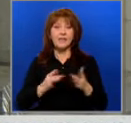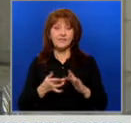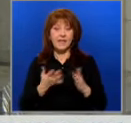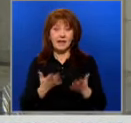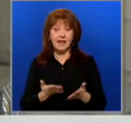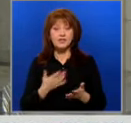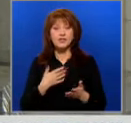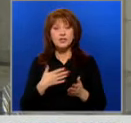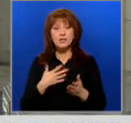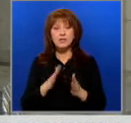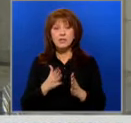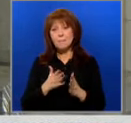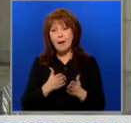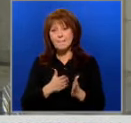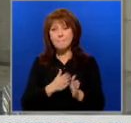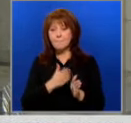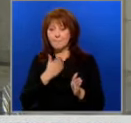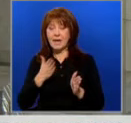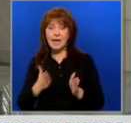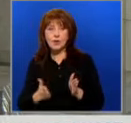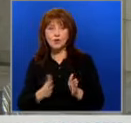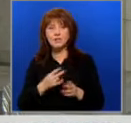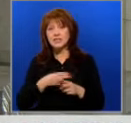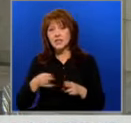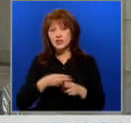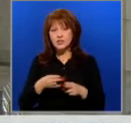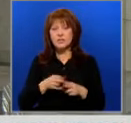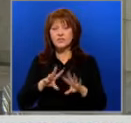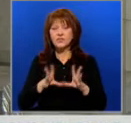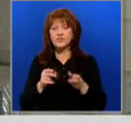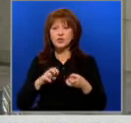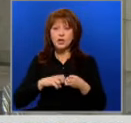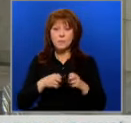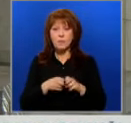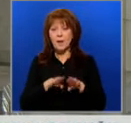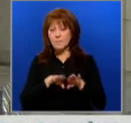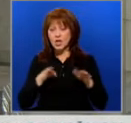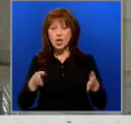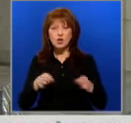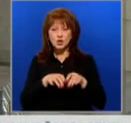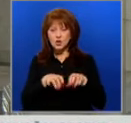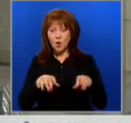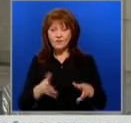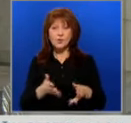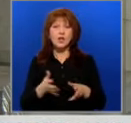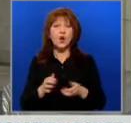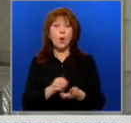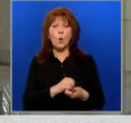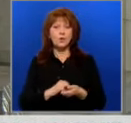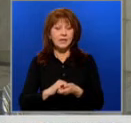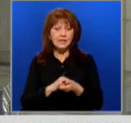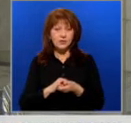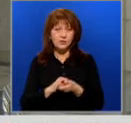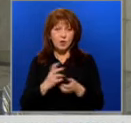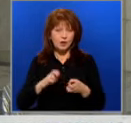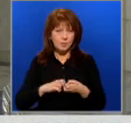се изчистят всички бъгове, проблеми, софтуерни, организационни проблеми, свързани с